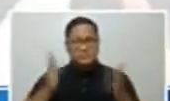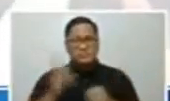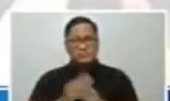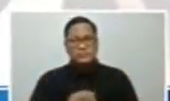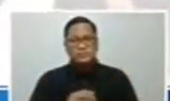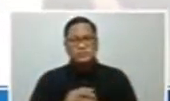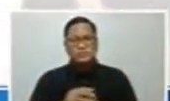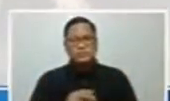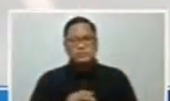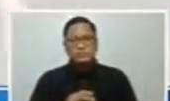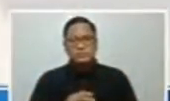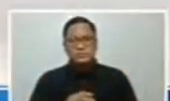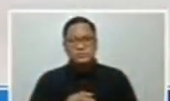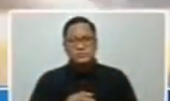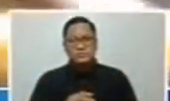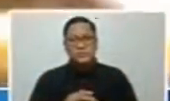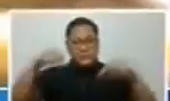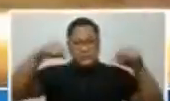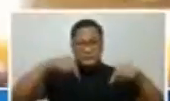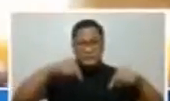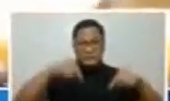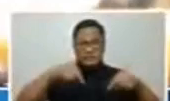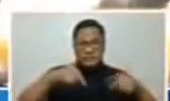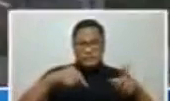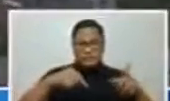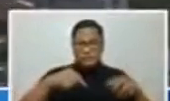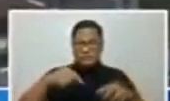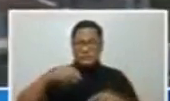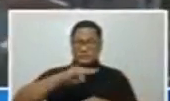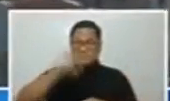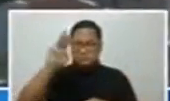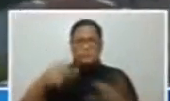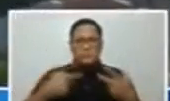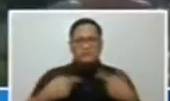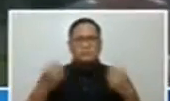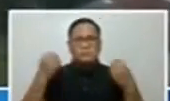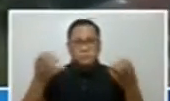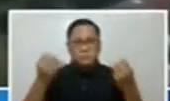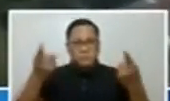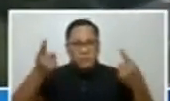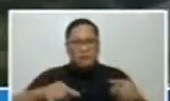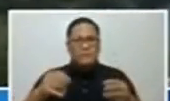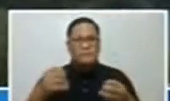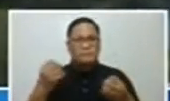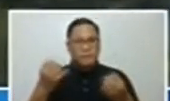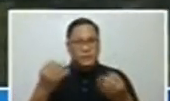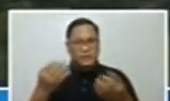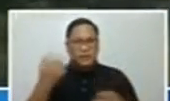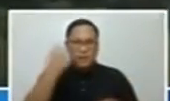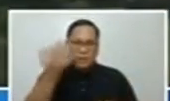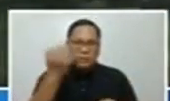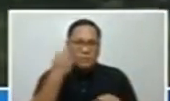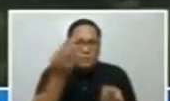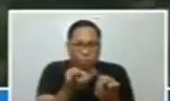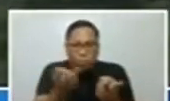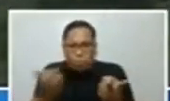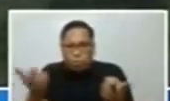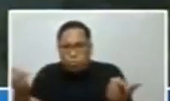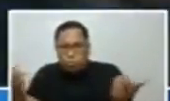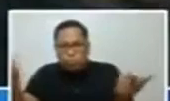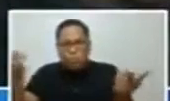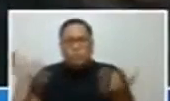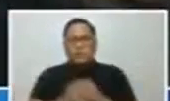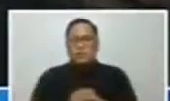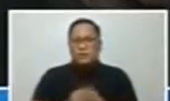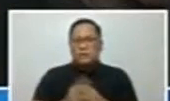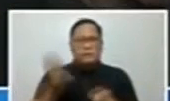and the predicament. Hihiya ka ng iba, but they are holding on. So, supportahan natin yung mga health workers natin. Opo, tanong naman